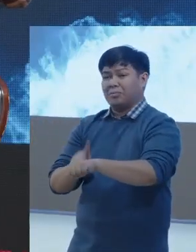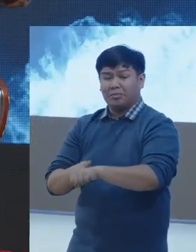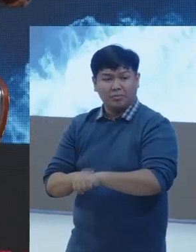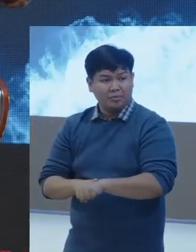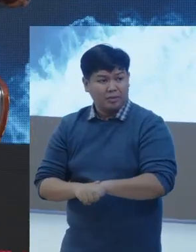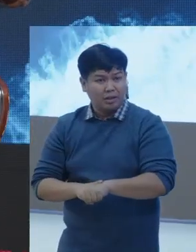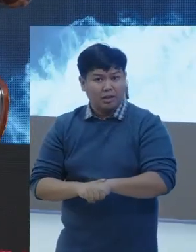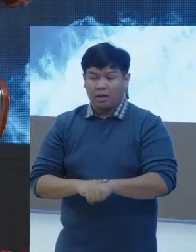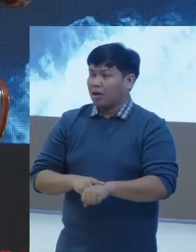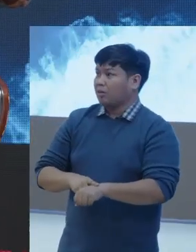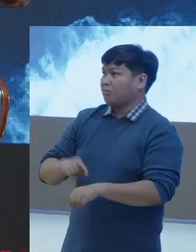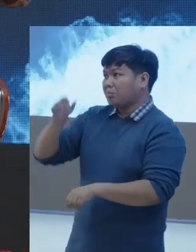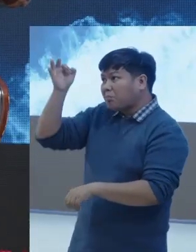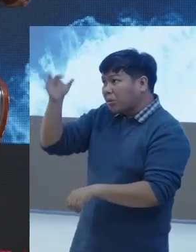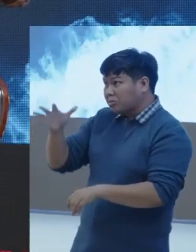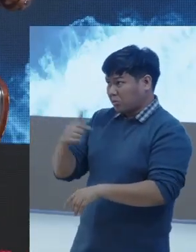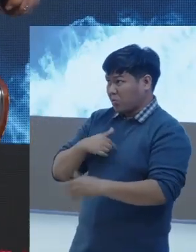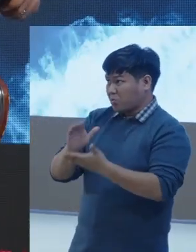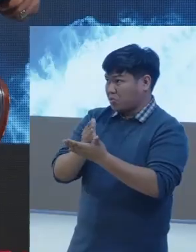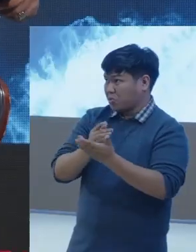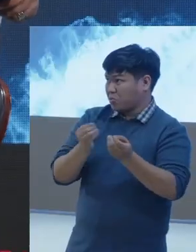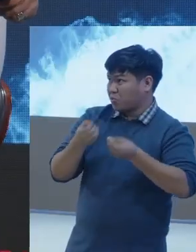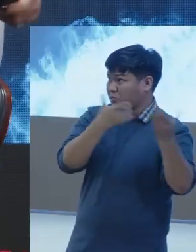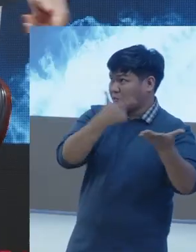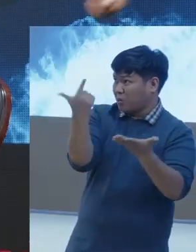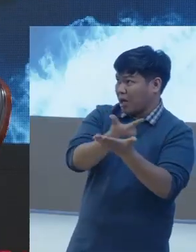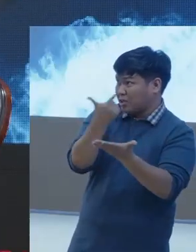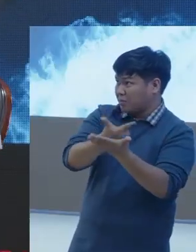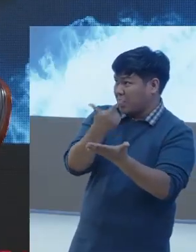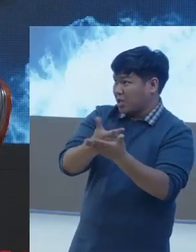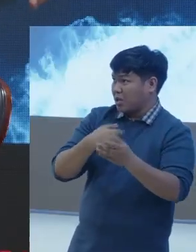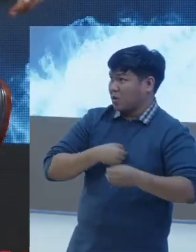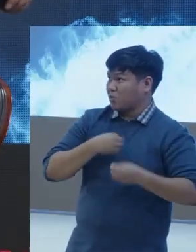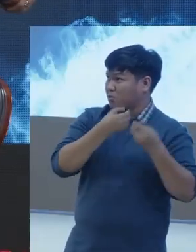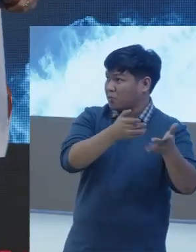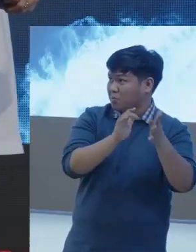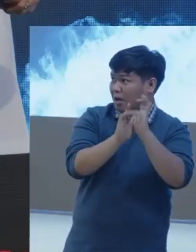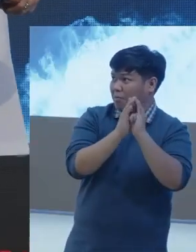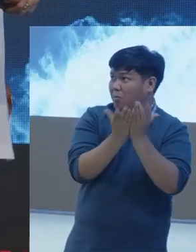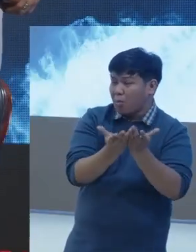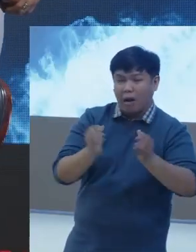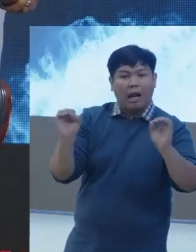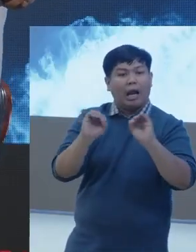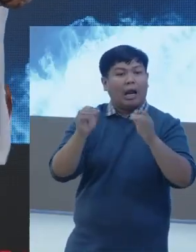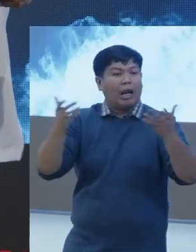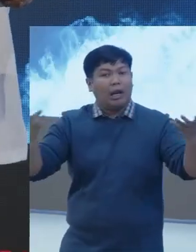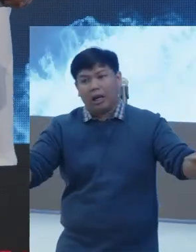share ko to, pastor, bibigyan ko ng gospel tract, bibigyan ko ng Biblia.